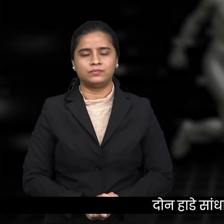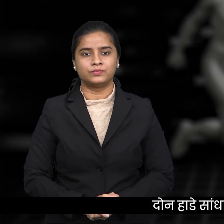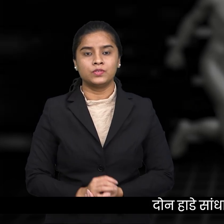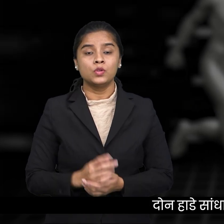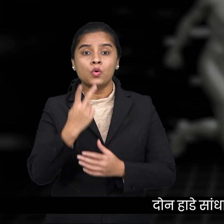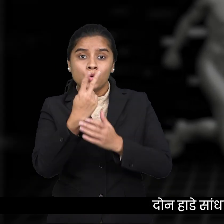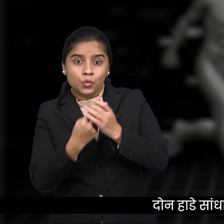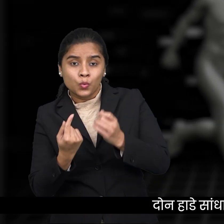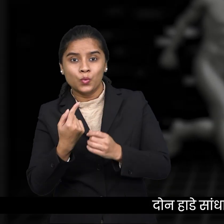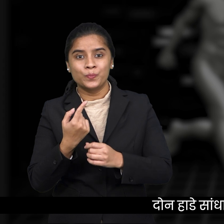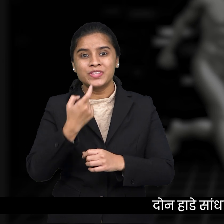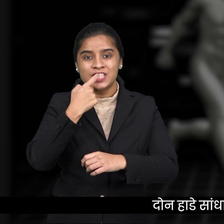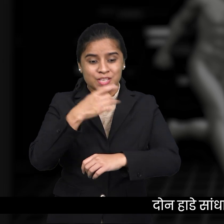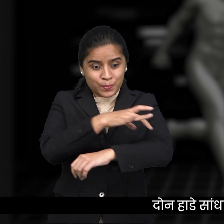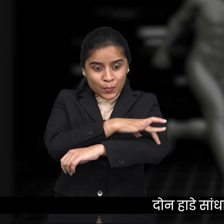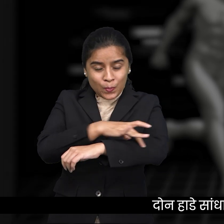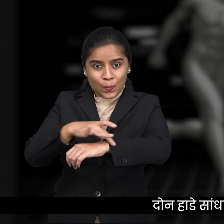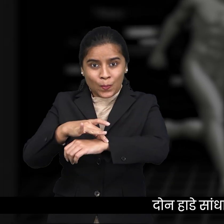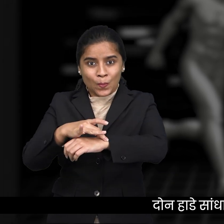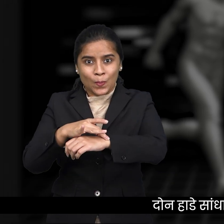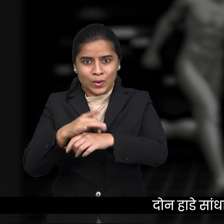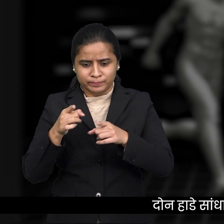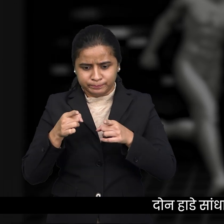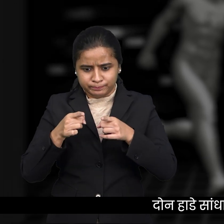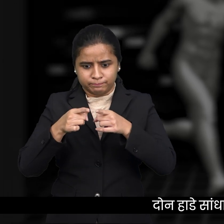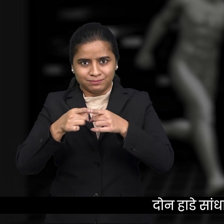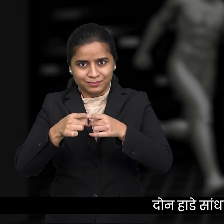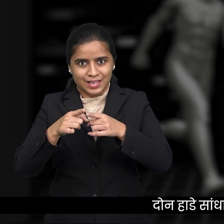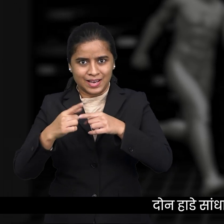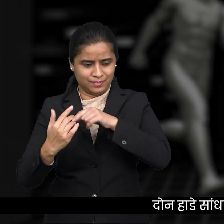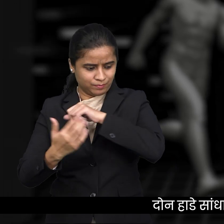दोन हाडे सांधा नावाच्या बिंदूवर भेटतात।